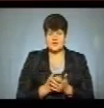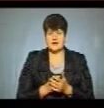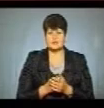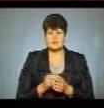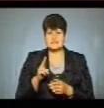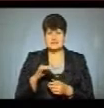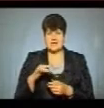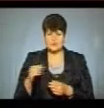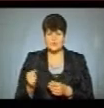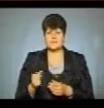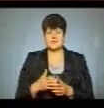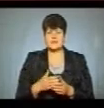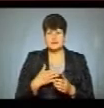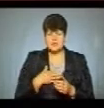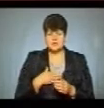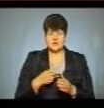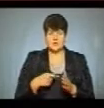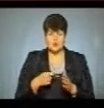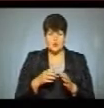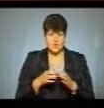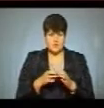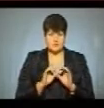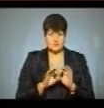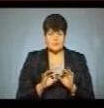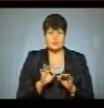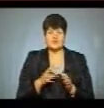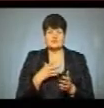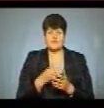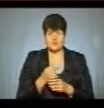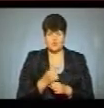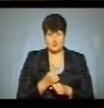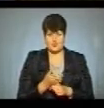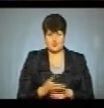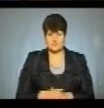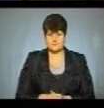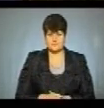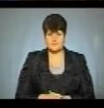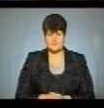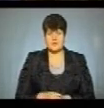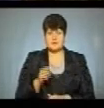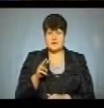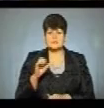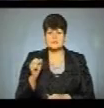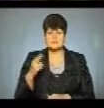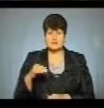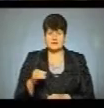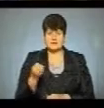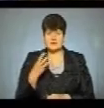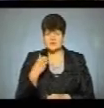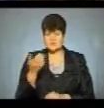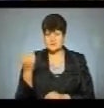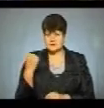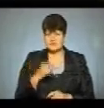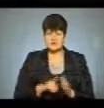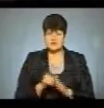моторвагонного депо «Тернопіль». Нашій знімальній групі він розповів про свою роботу. Михайло Садовий 13 років тому